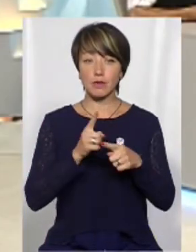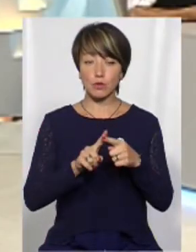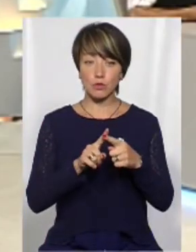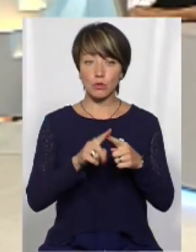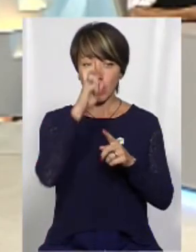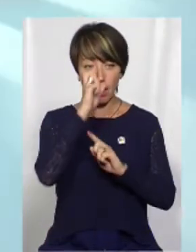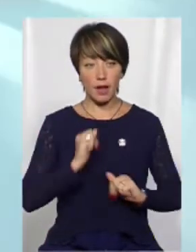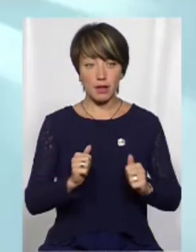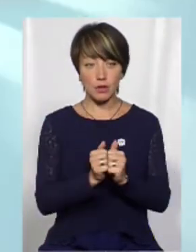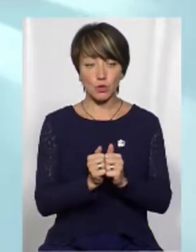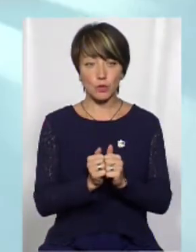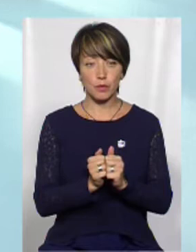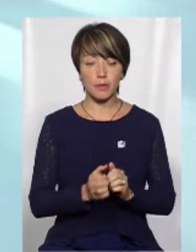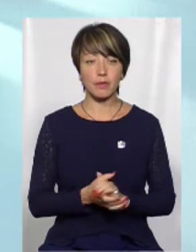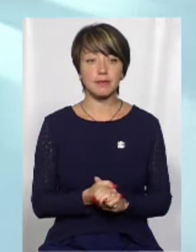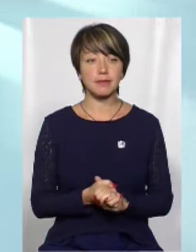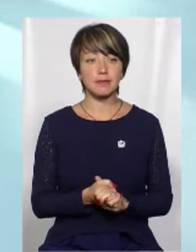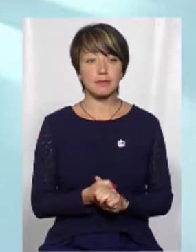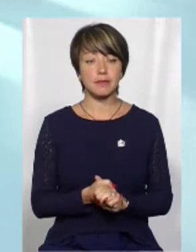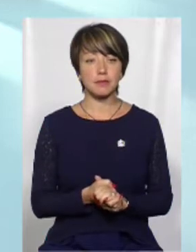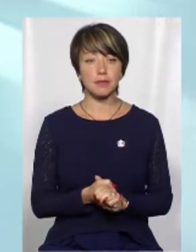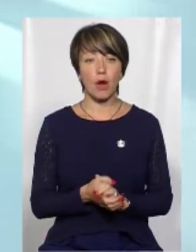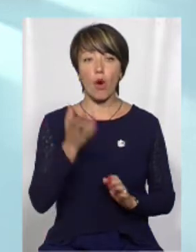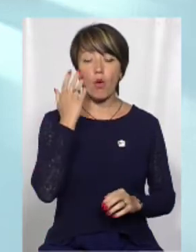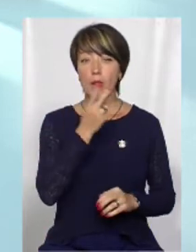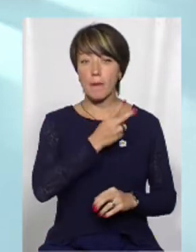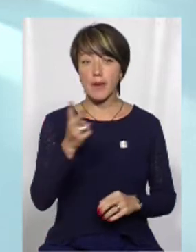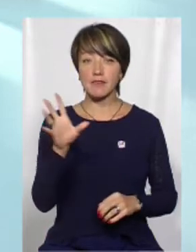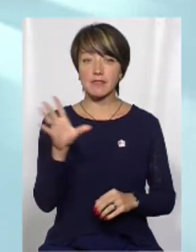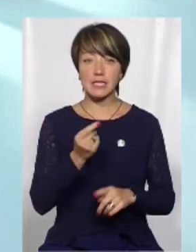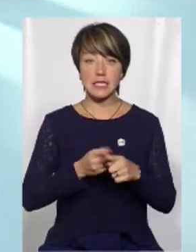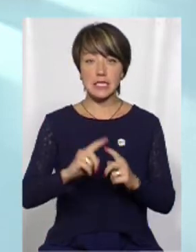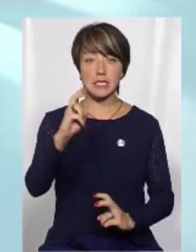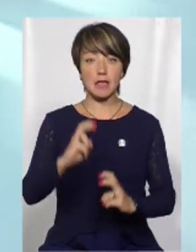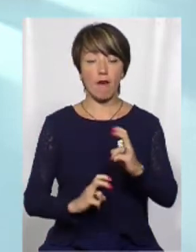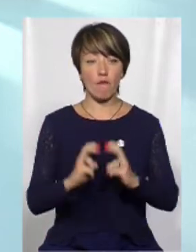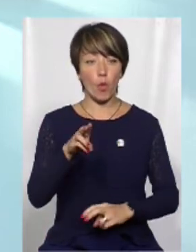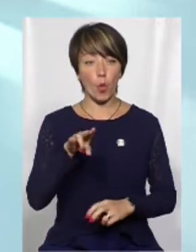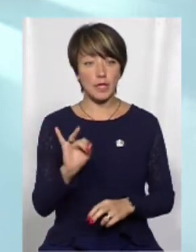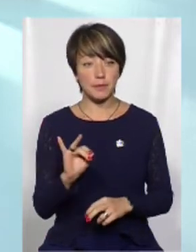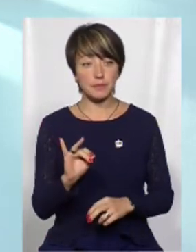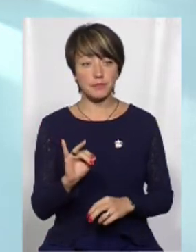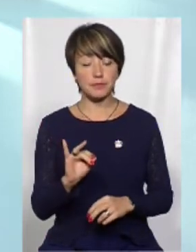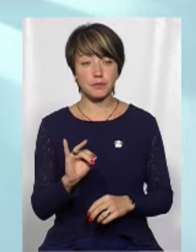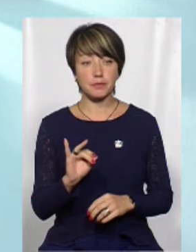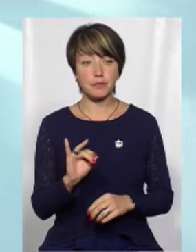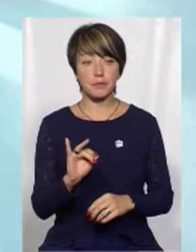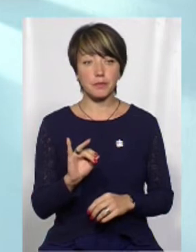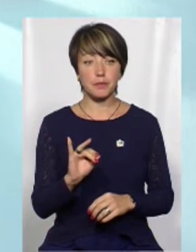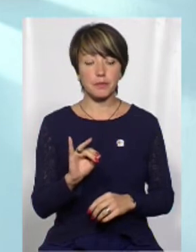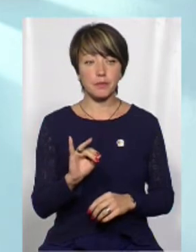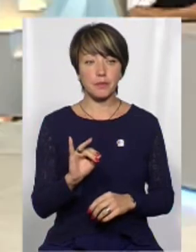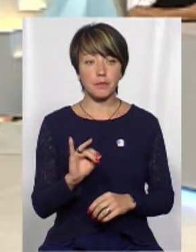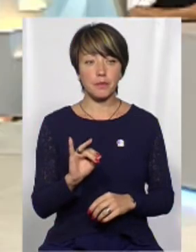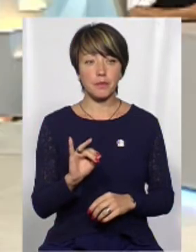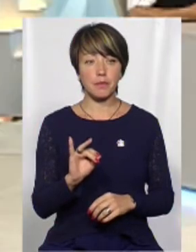on a vu les usines, і коли вони побачили всі ці заводи, elles étaient toutes arrêtées. Il y a 25 ans, elles étaient toutes